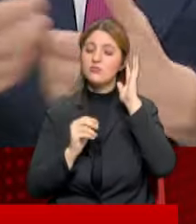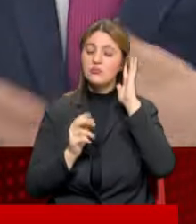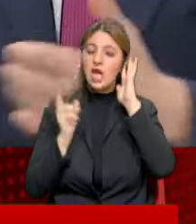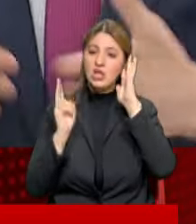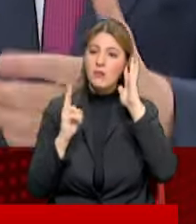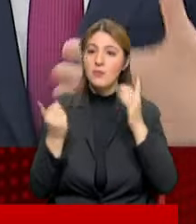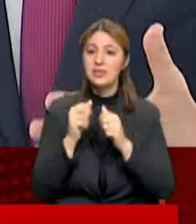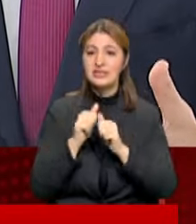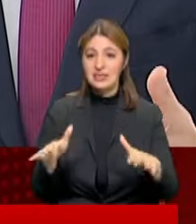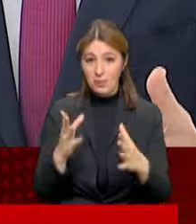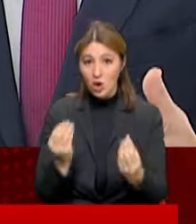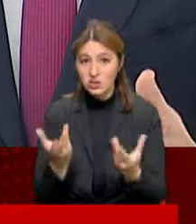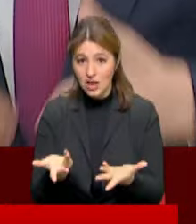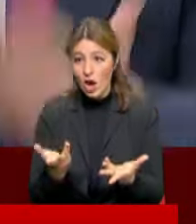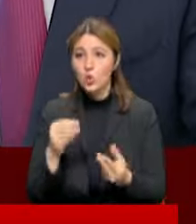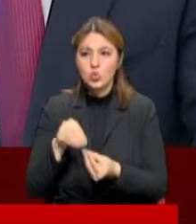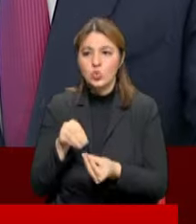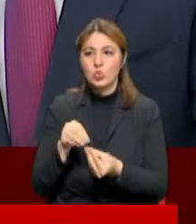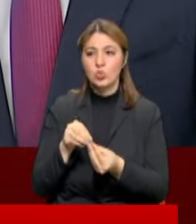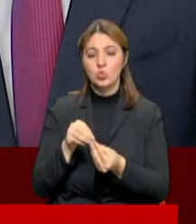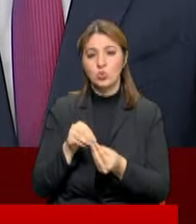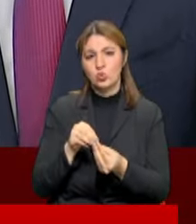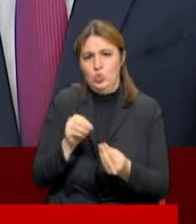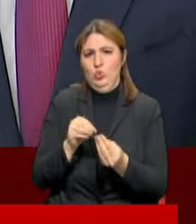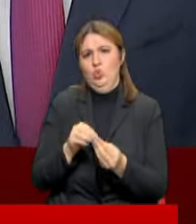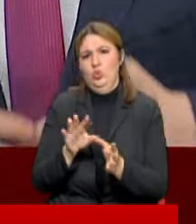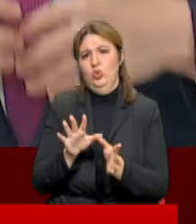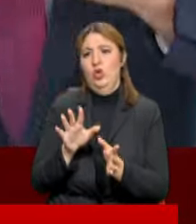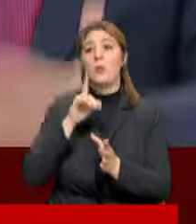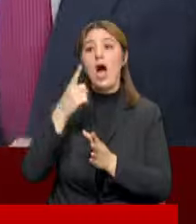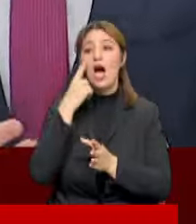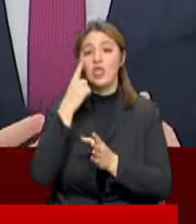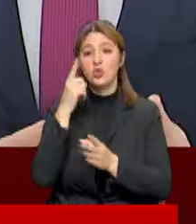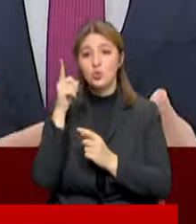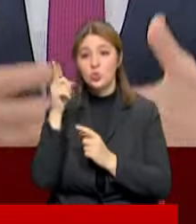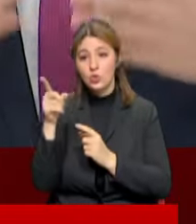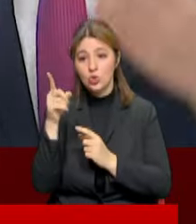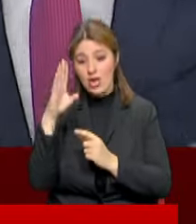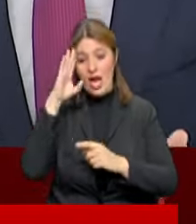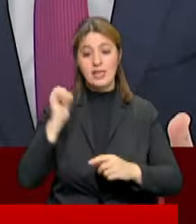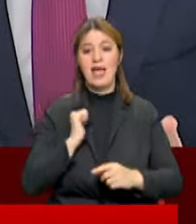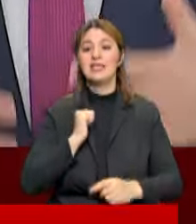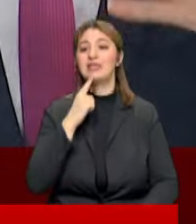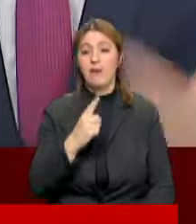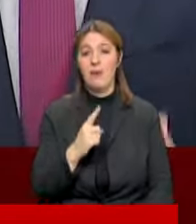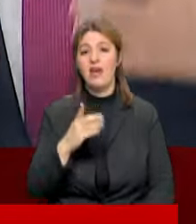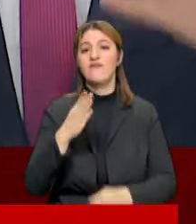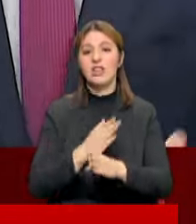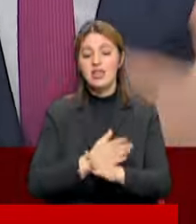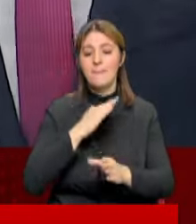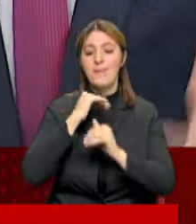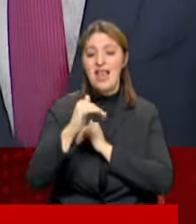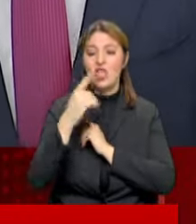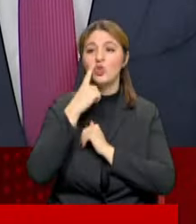normal bir sistem olsa suçtur Atatürk'ün Mustafa kemal' askerleri izlemek vatana